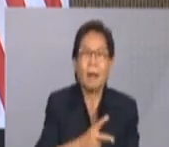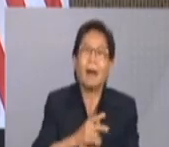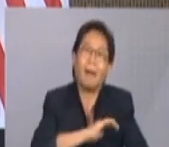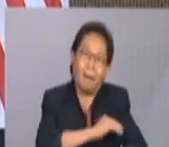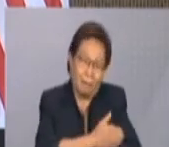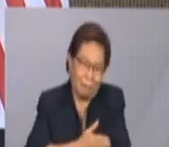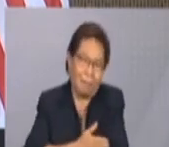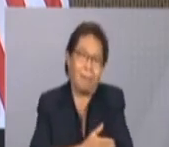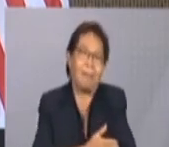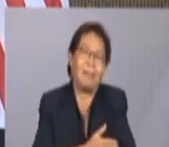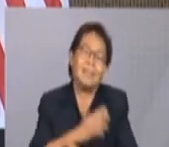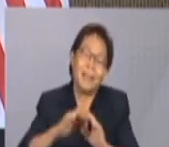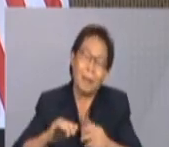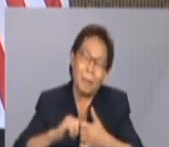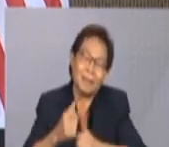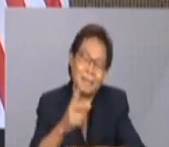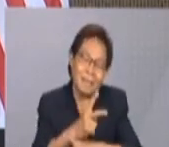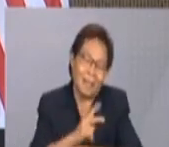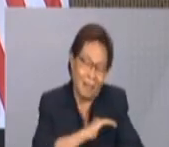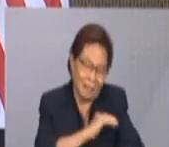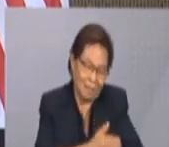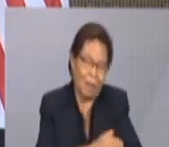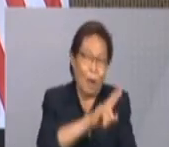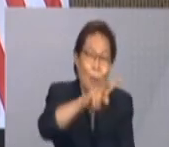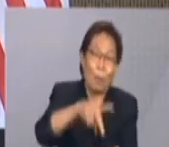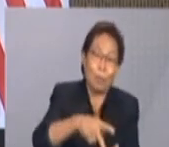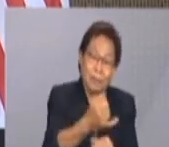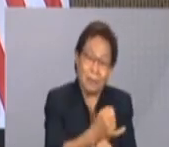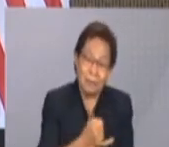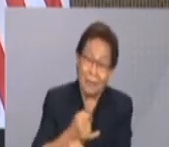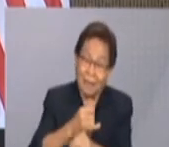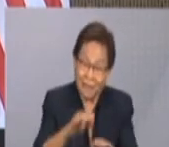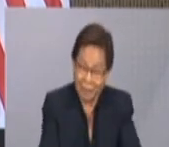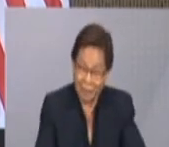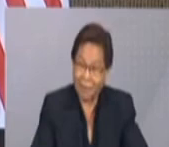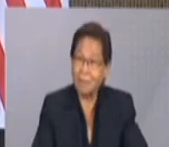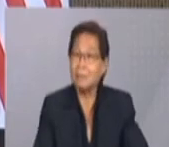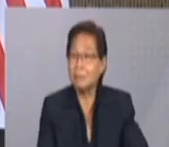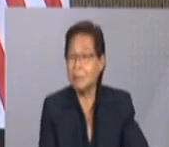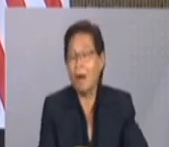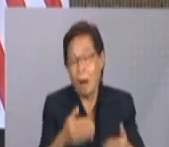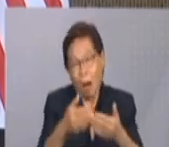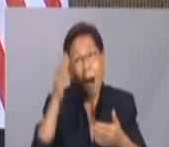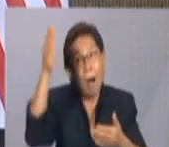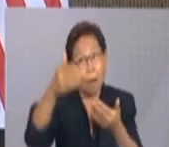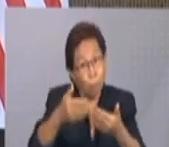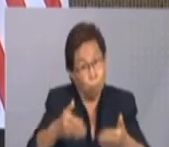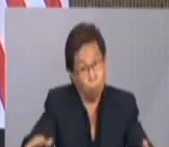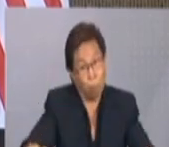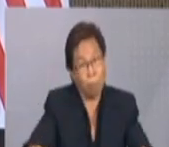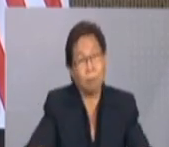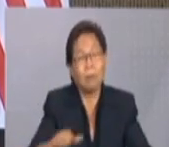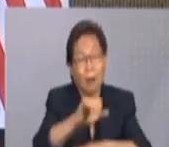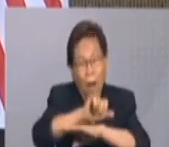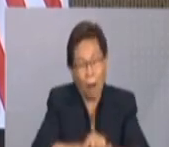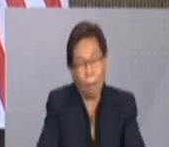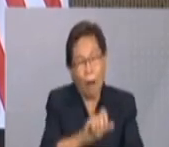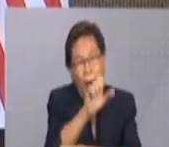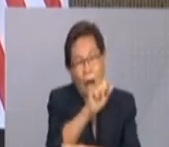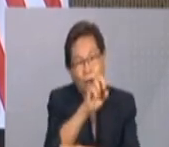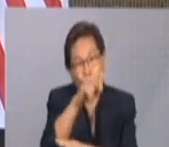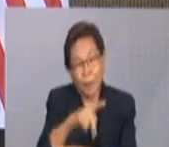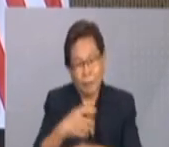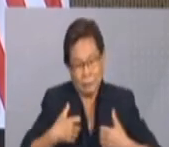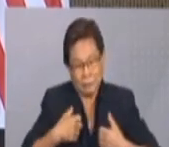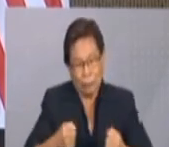anak walaupun pusat-pusat penjagaan karena karena akan dibuka dengan mengamalkan esok